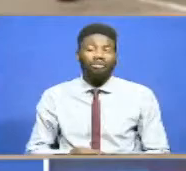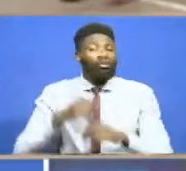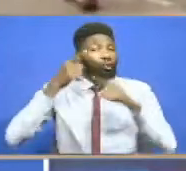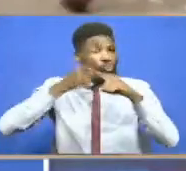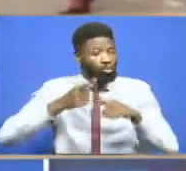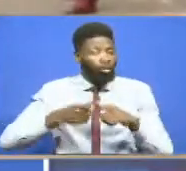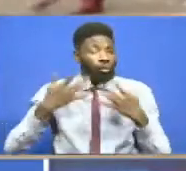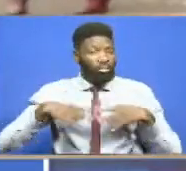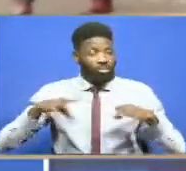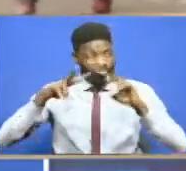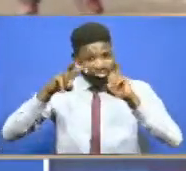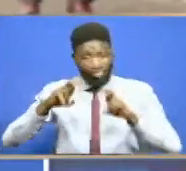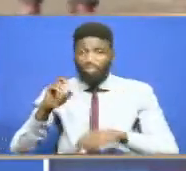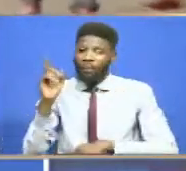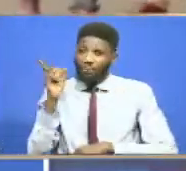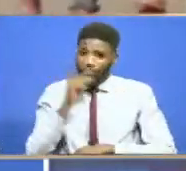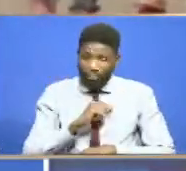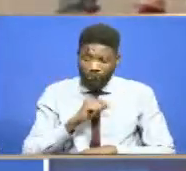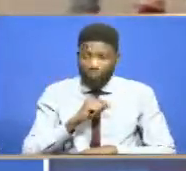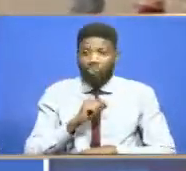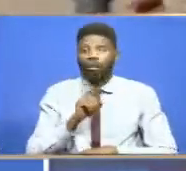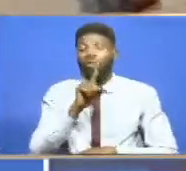wale waliofanyiwa uchunguzi wa kimatibabu ni